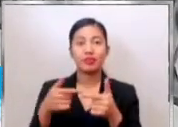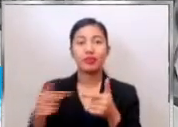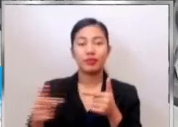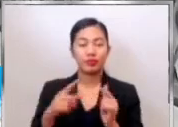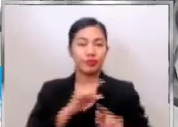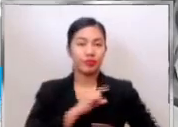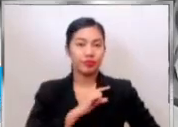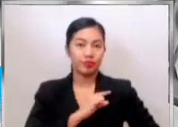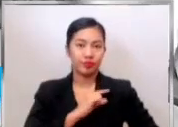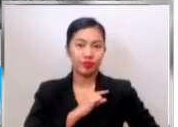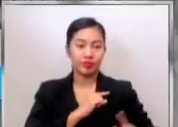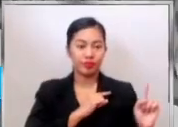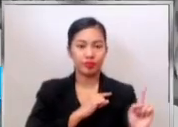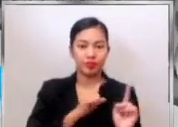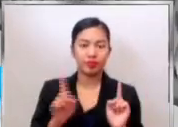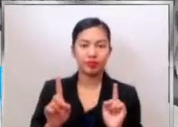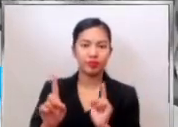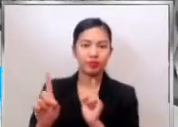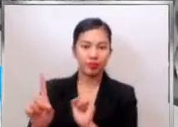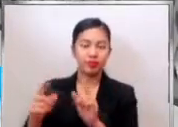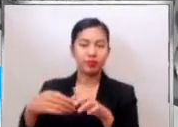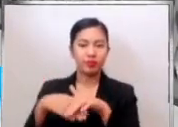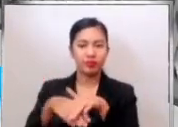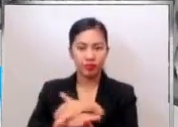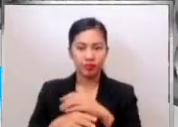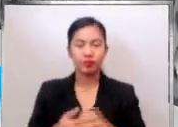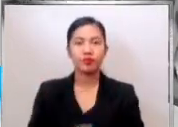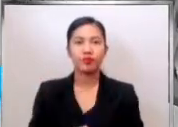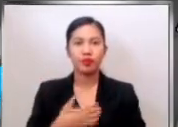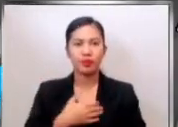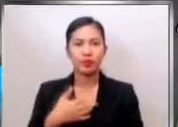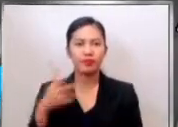lalaki nang makapasok sa gate.